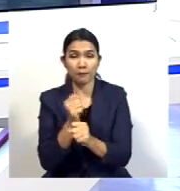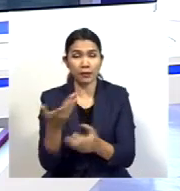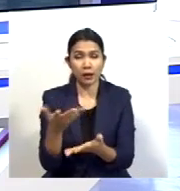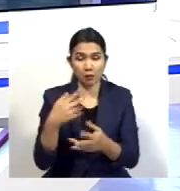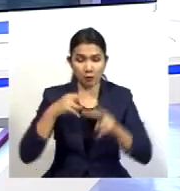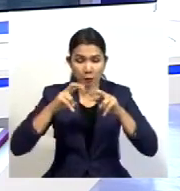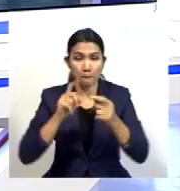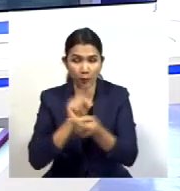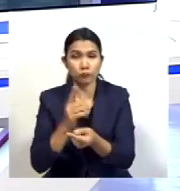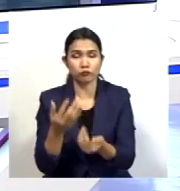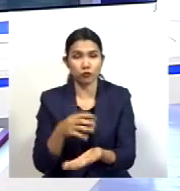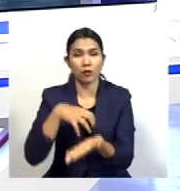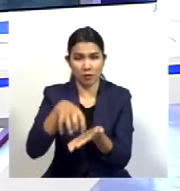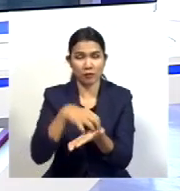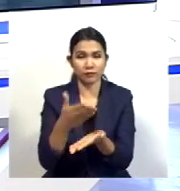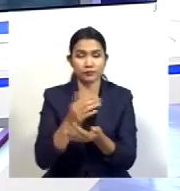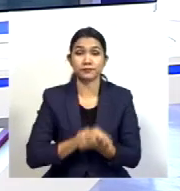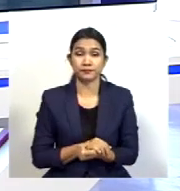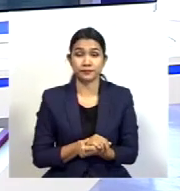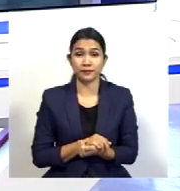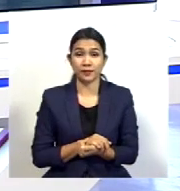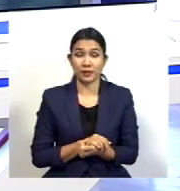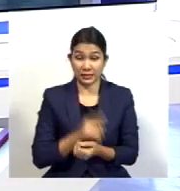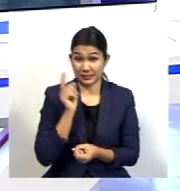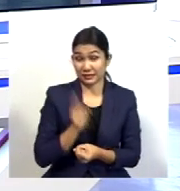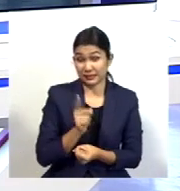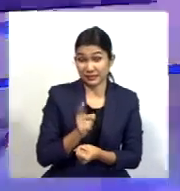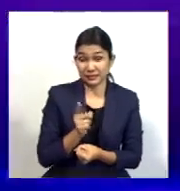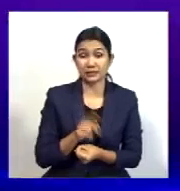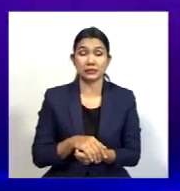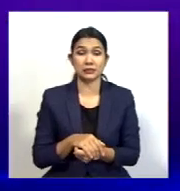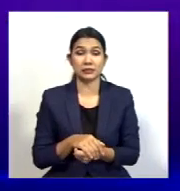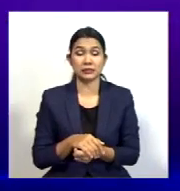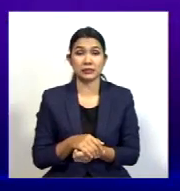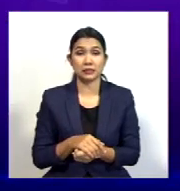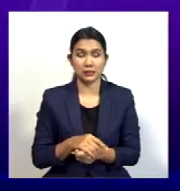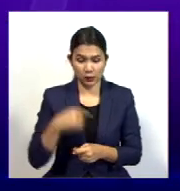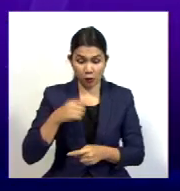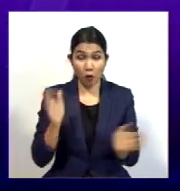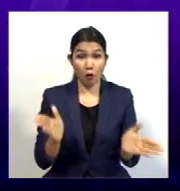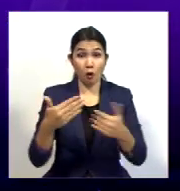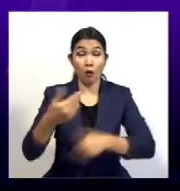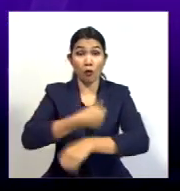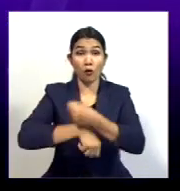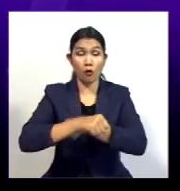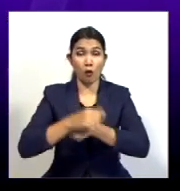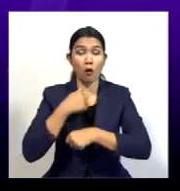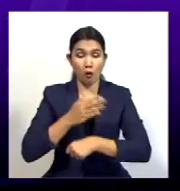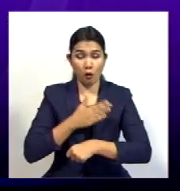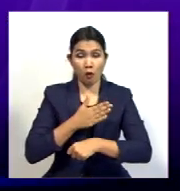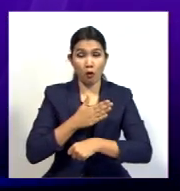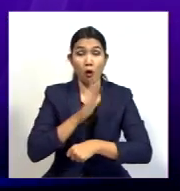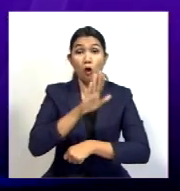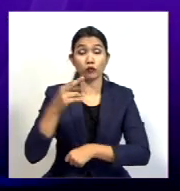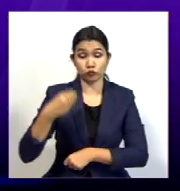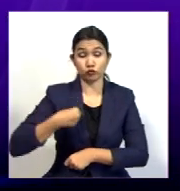งเราตรวจพบด้วยอะค่ะ ครับโดยแท้จริงแล้วทางห้องปฏิบัติการนะครับของที่สภากาชาดที่